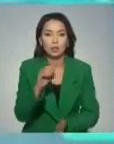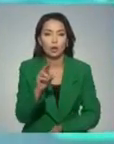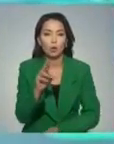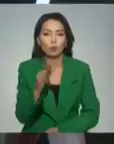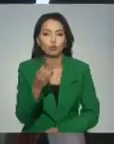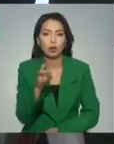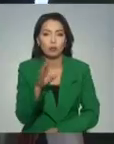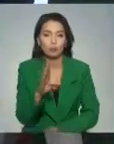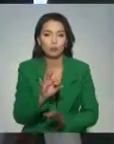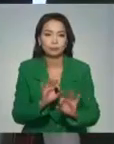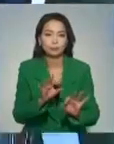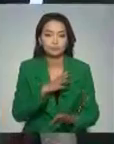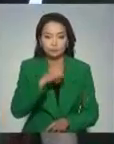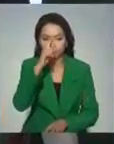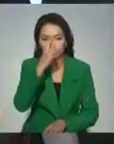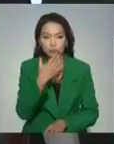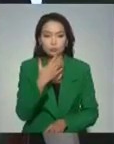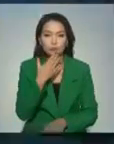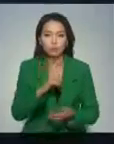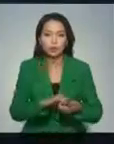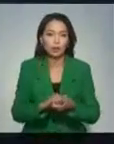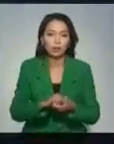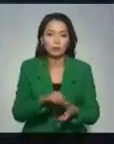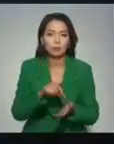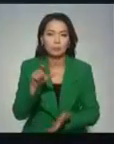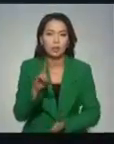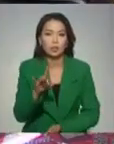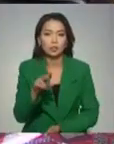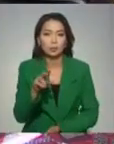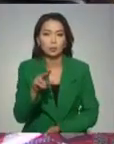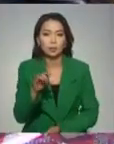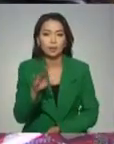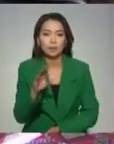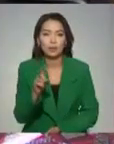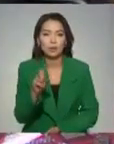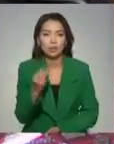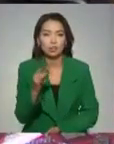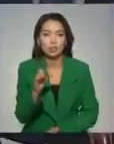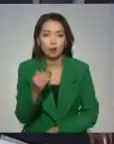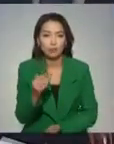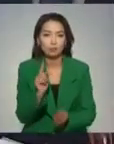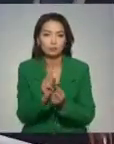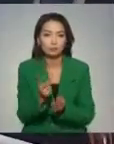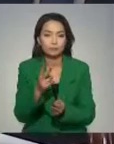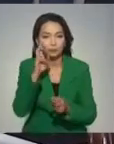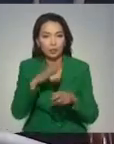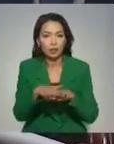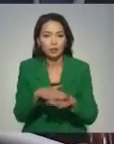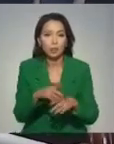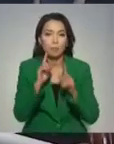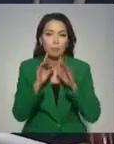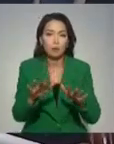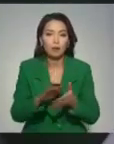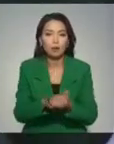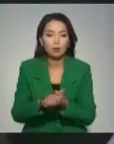деді. Пәкістан ұлттық ассамблеясының спикері Раджа Первез Ашрафпен кездесіп, екі ел арасындағы парламент аралық ынтымақтастық